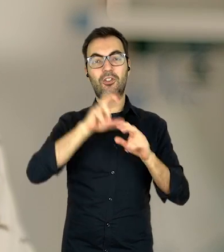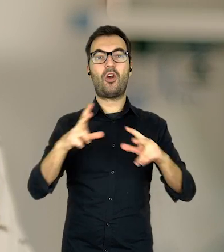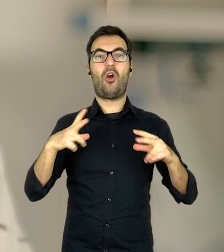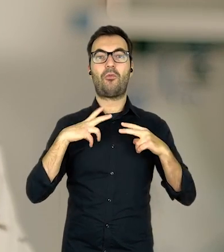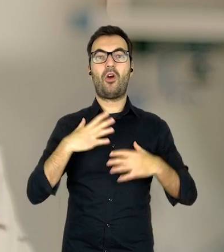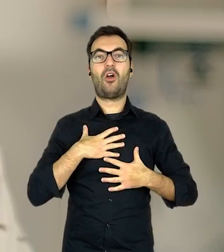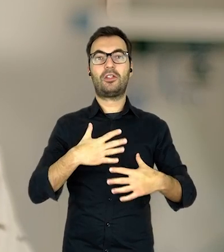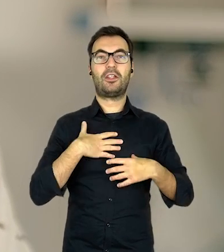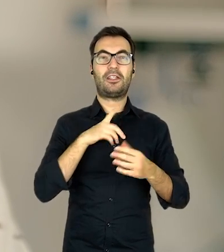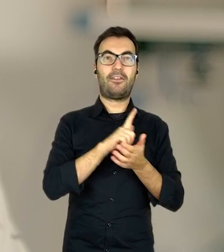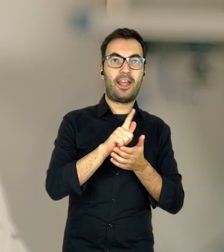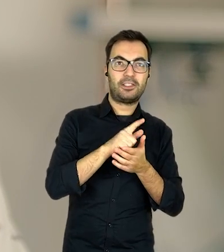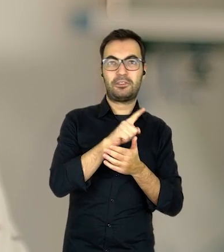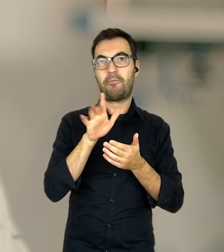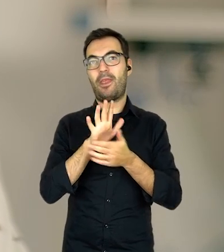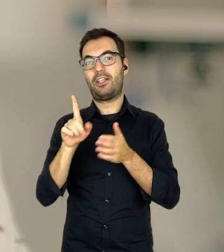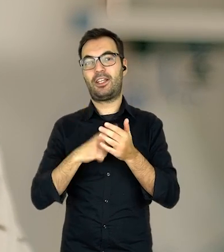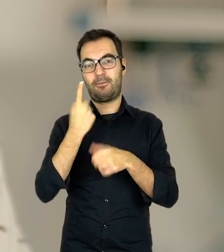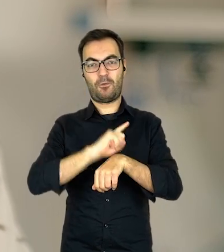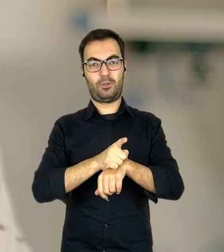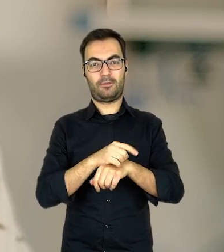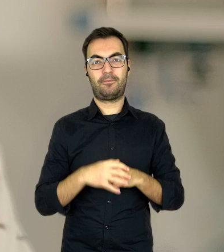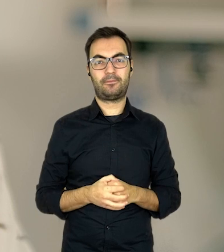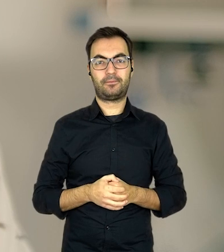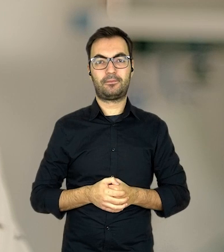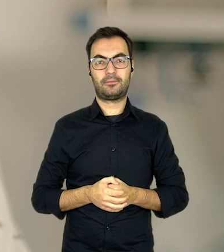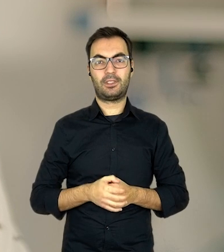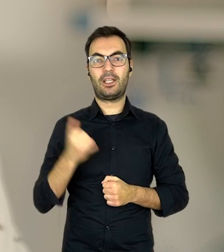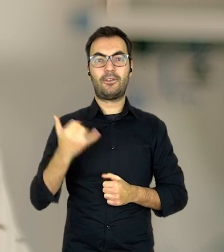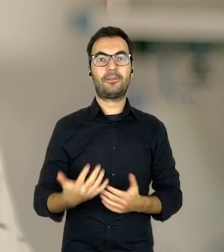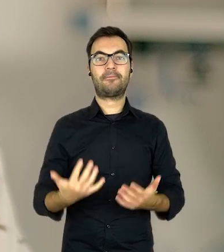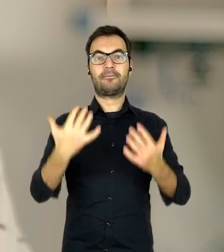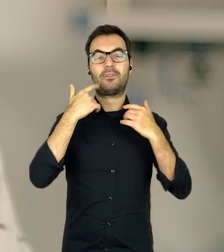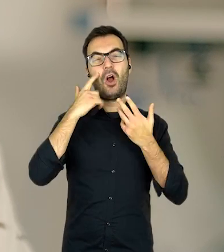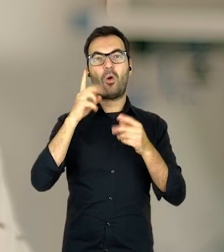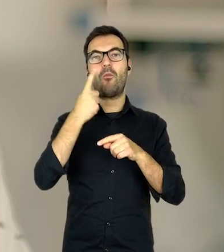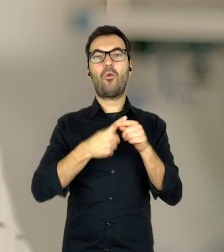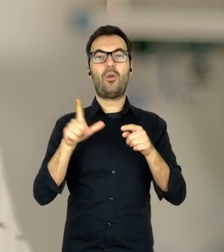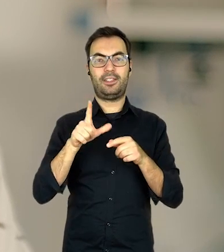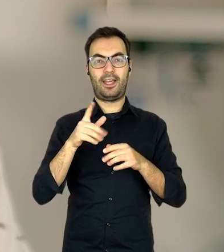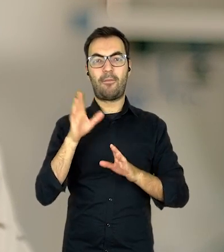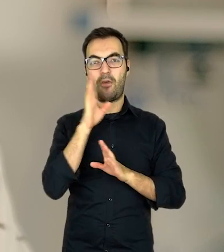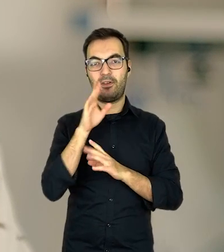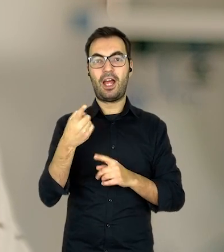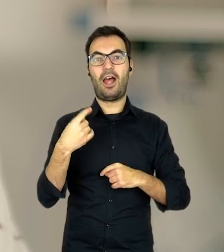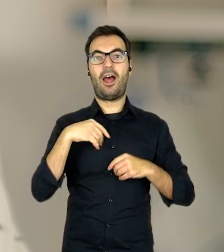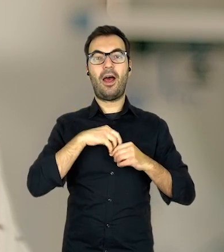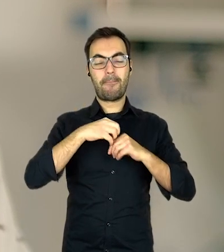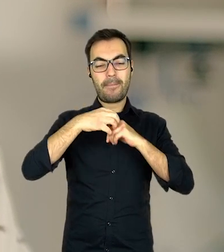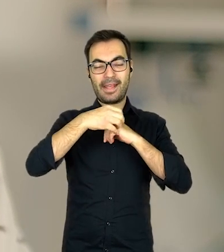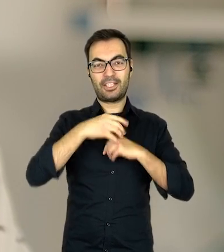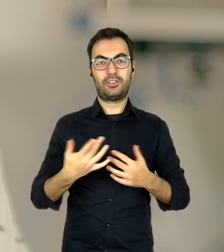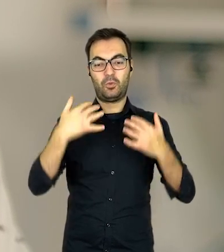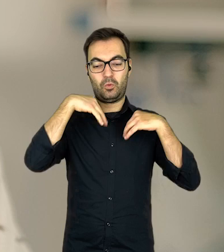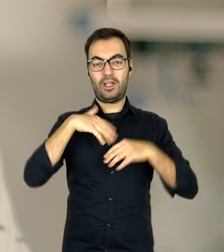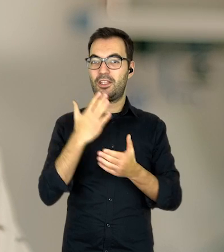podczas odpoczynku oddycha od 12 do 15 razy na minutę. Za każdym razem wdychamy około 0,5 litra powietrza, ale do